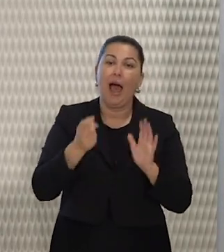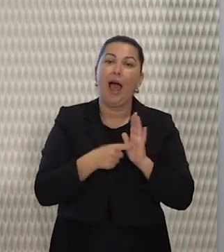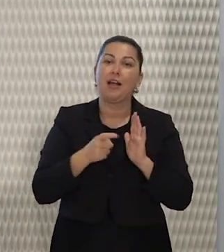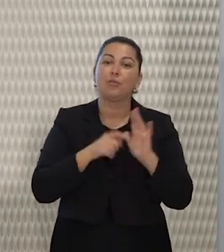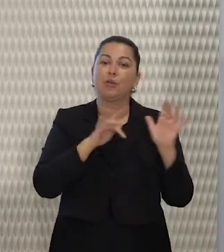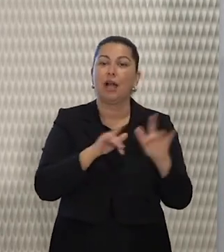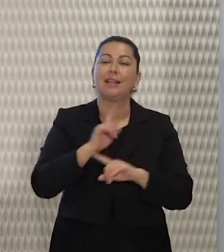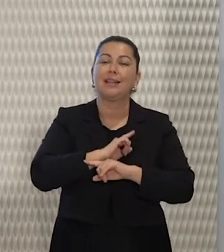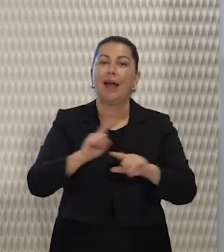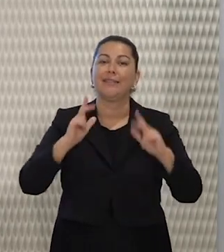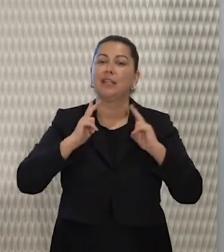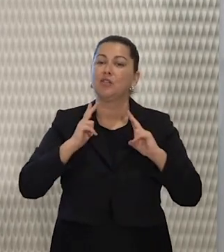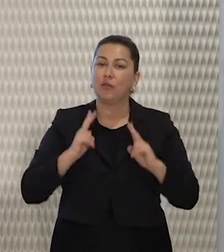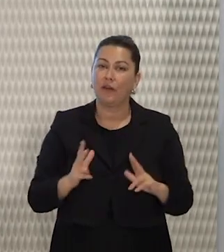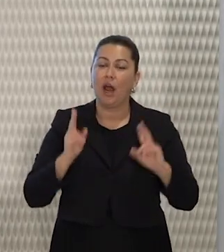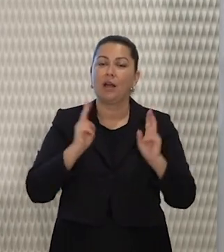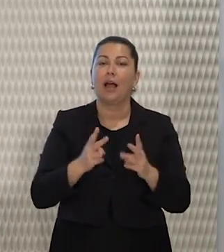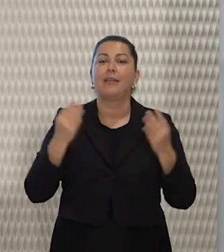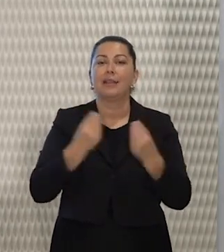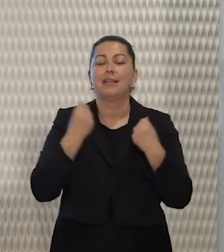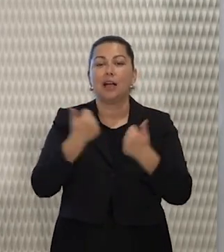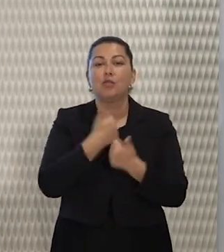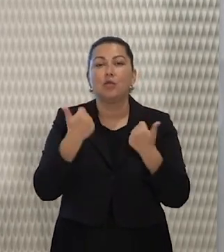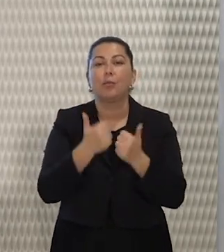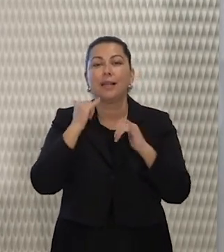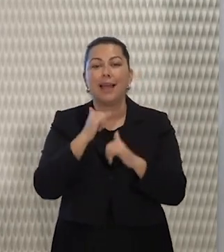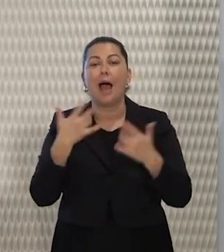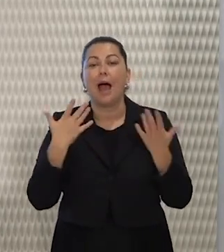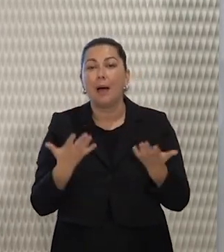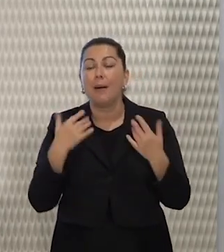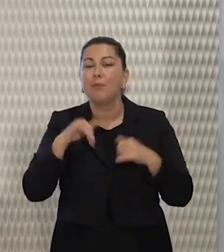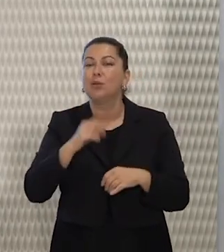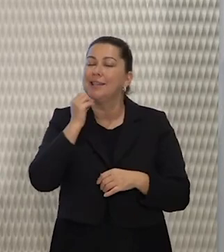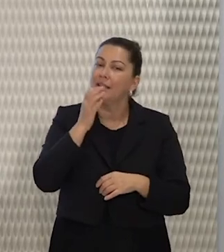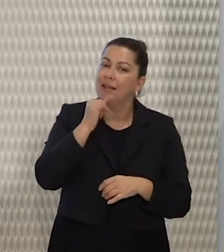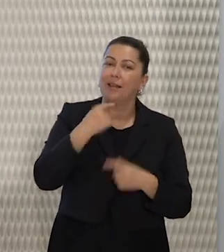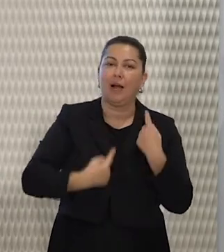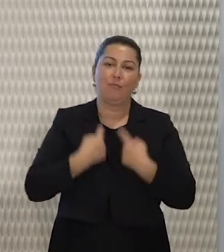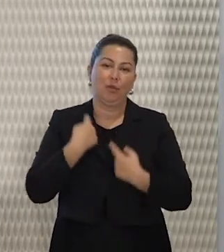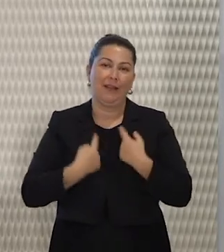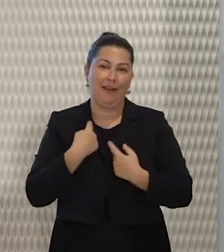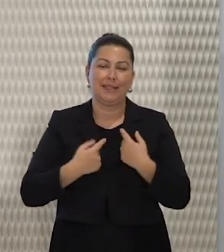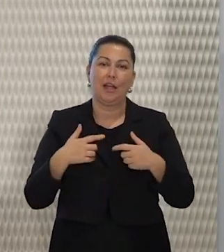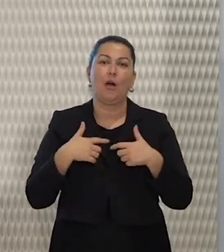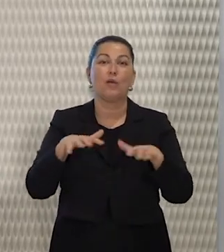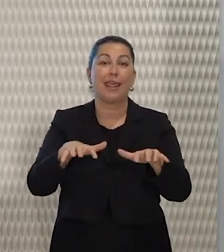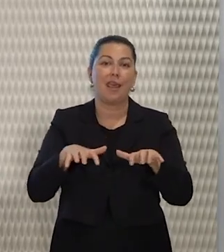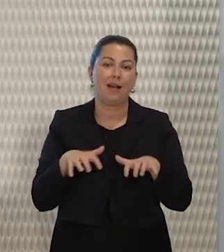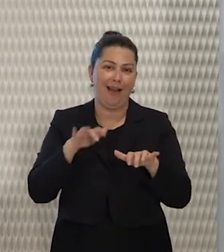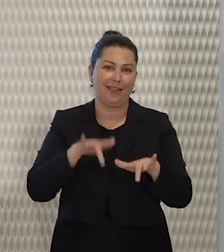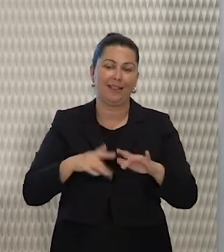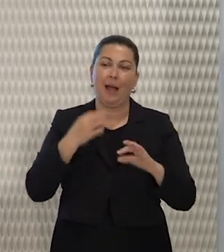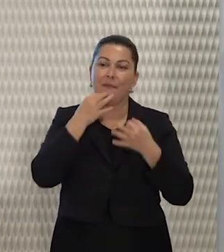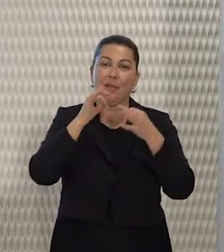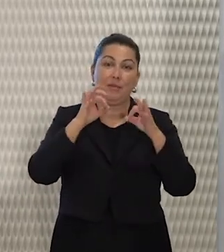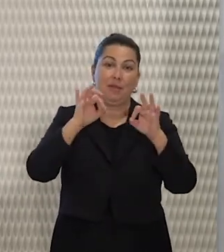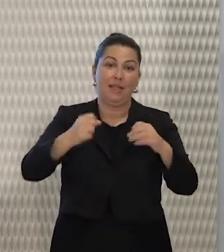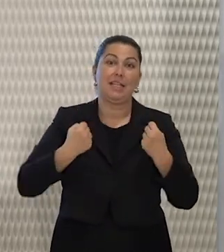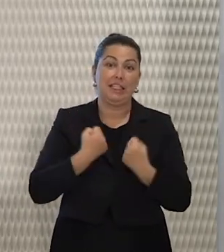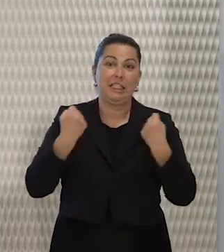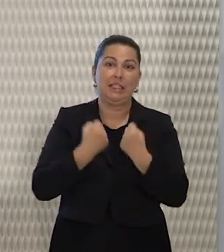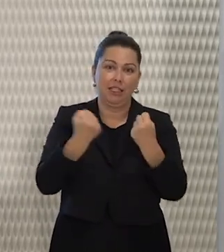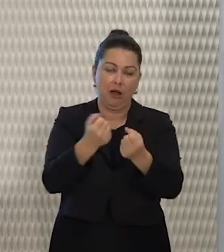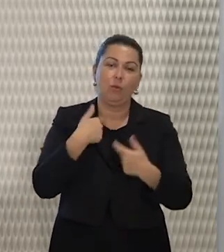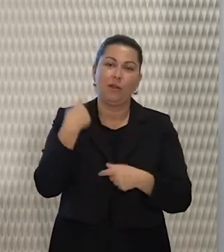nicht zufrieden sein, man kann zwar die Dinge super finden, aber man muss tagtäglich die Motivation und den Ehrgeiz haben, einfach besser zu werden und